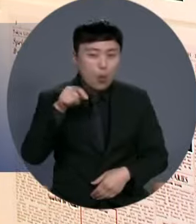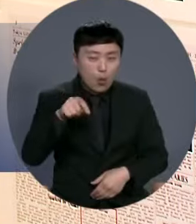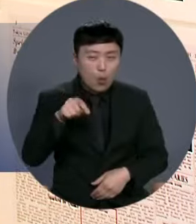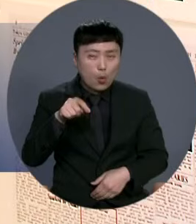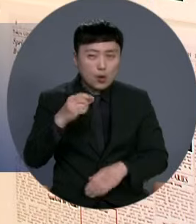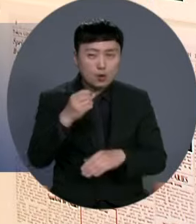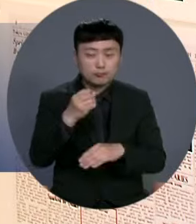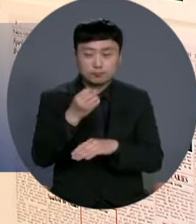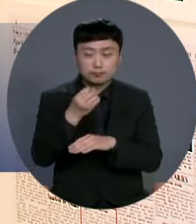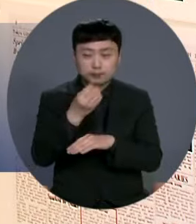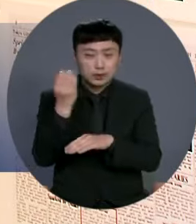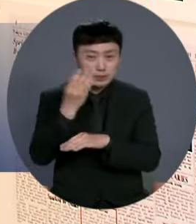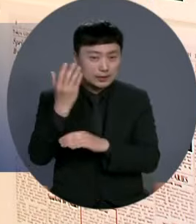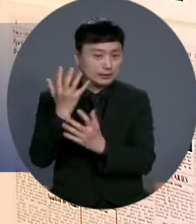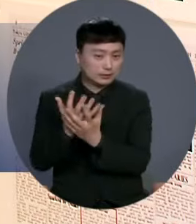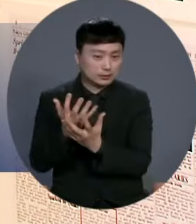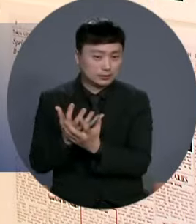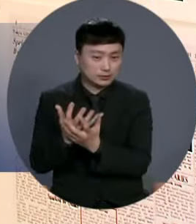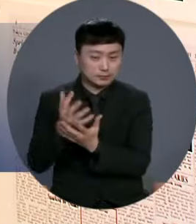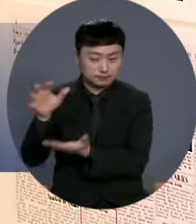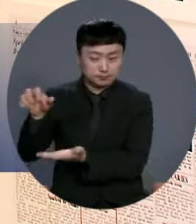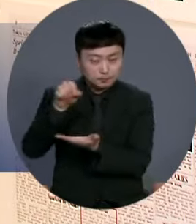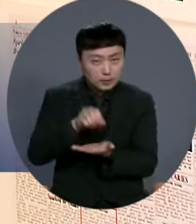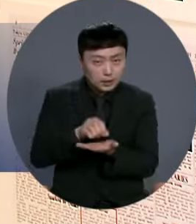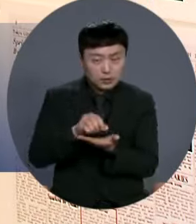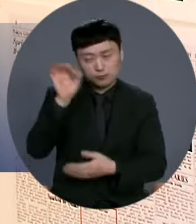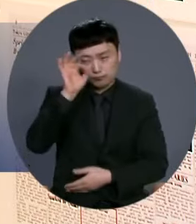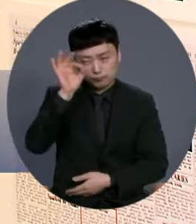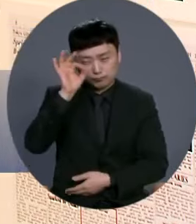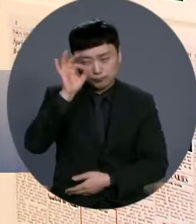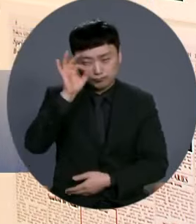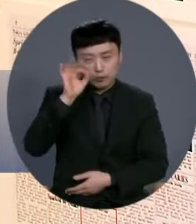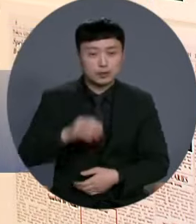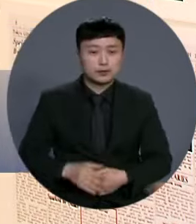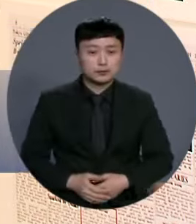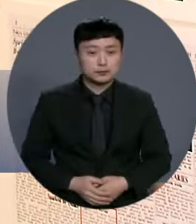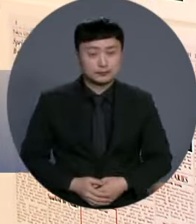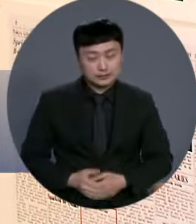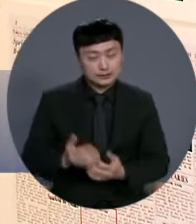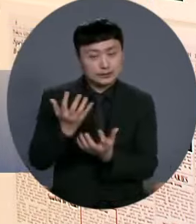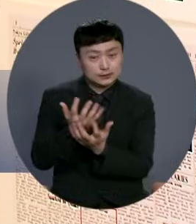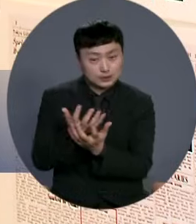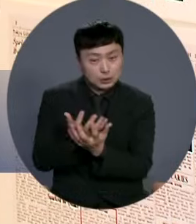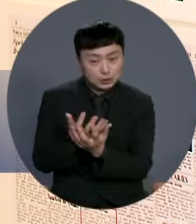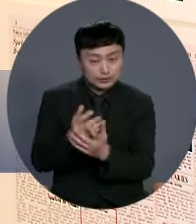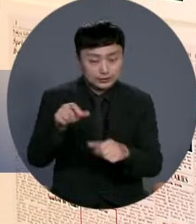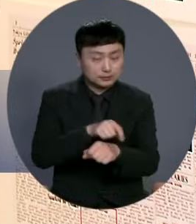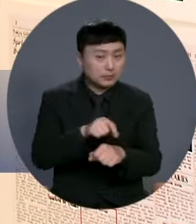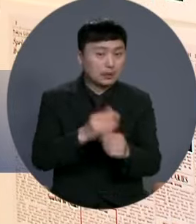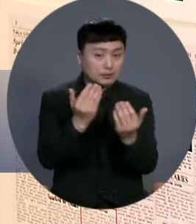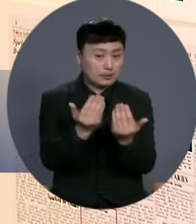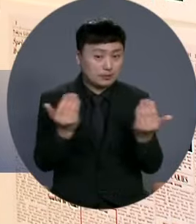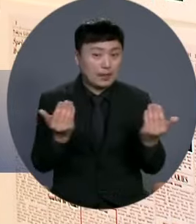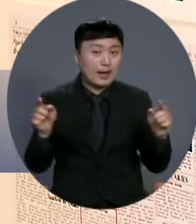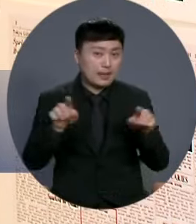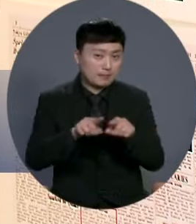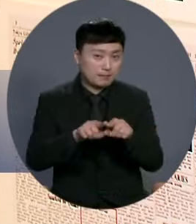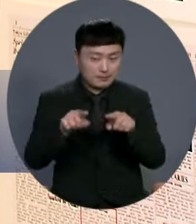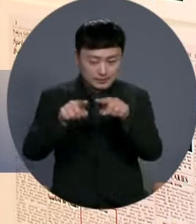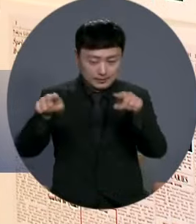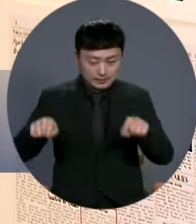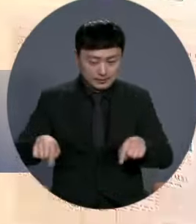많이 이제 확보를 하고 또 발굴을 했습니다. 그런 자료들을 이번에 사진전과 함께